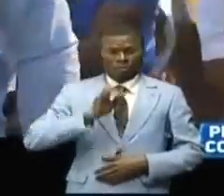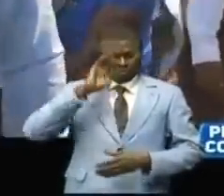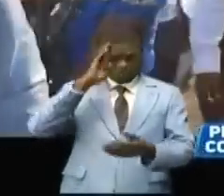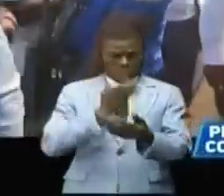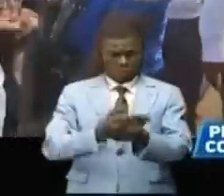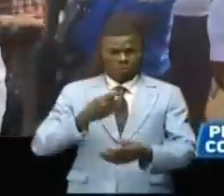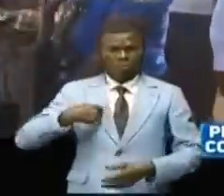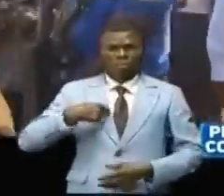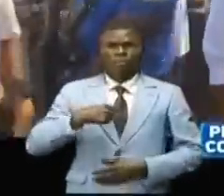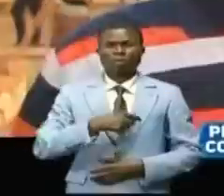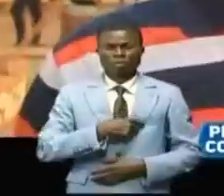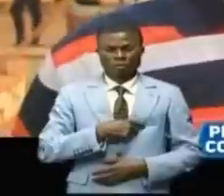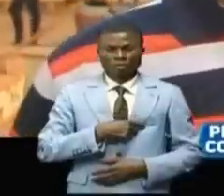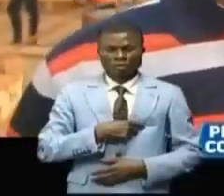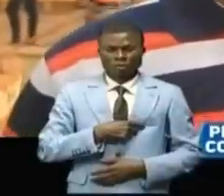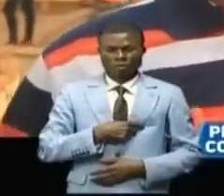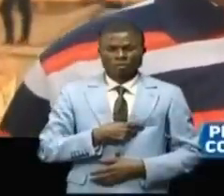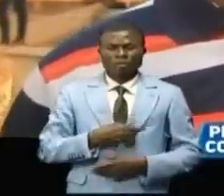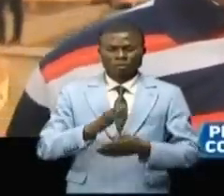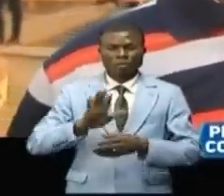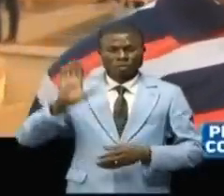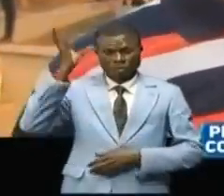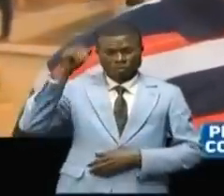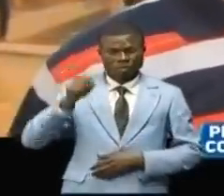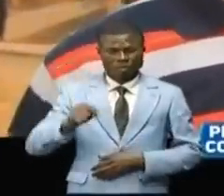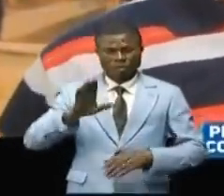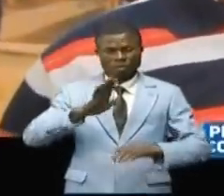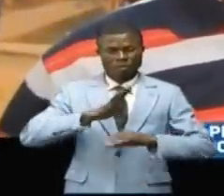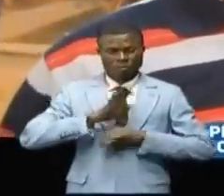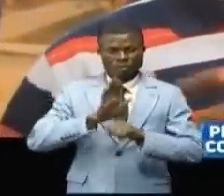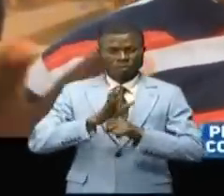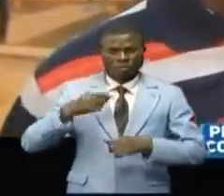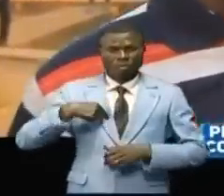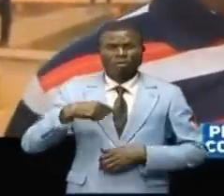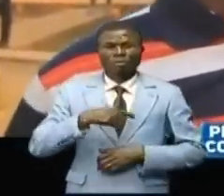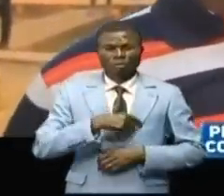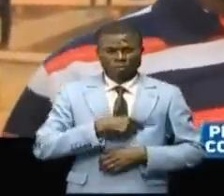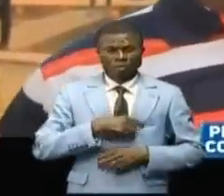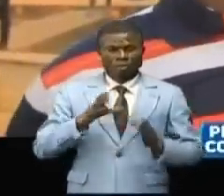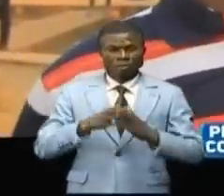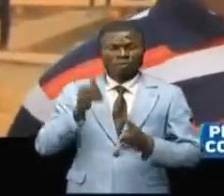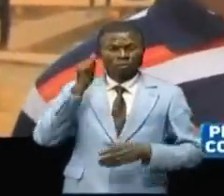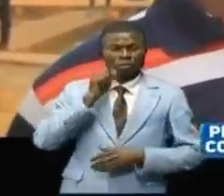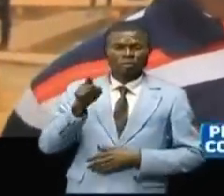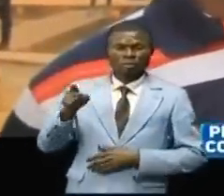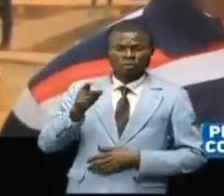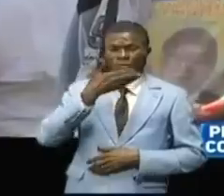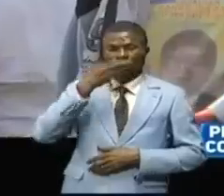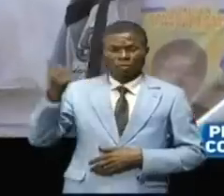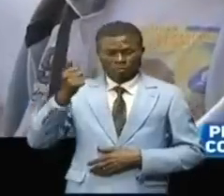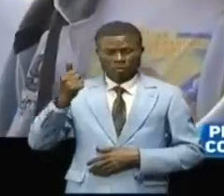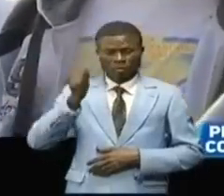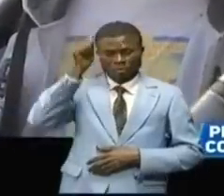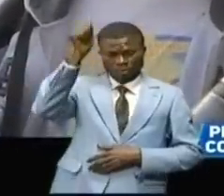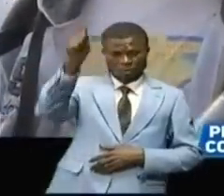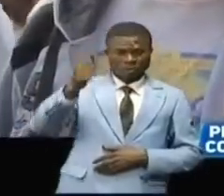Voir notre propre fille à Songololo est un motif de satisfaction. Avec elle, le meilleur est à venir.